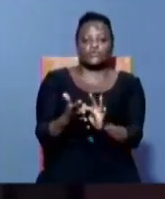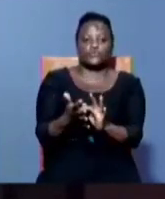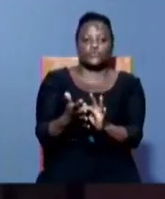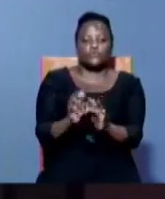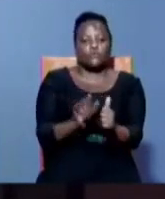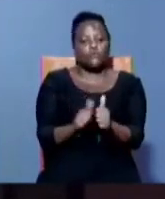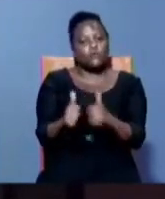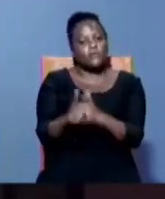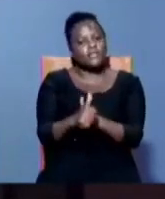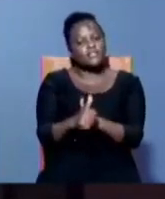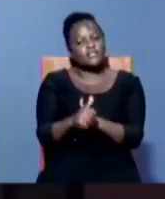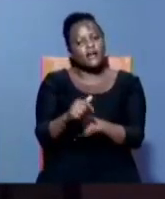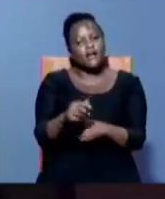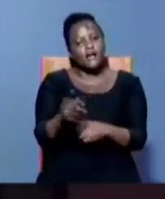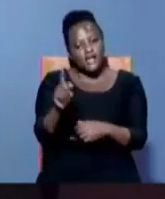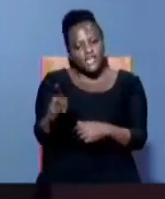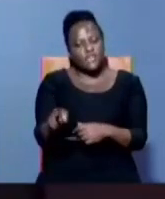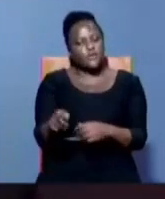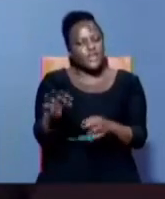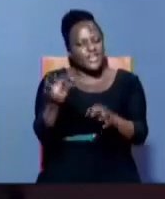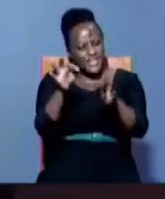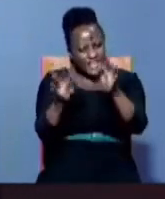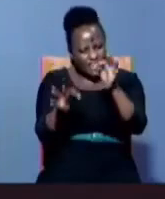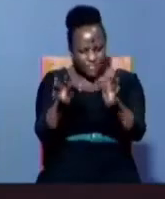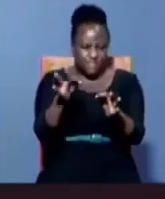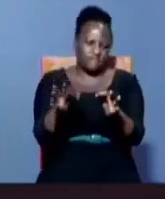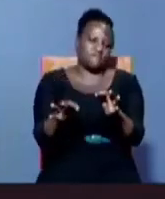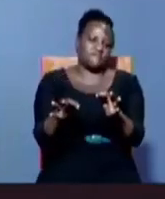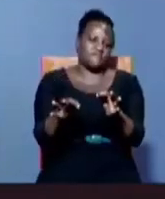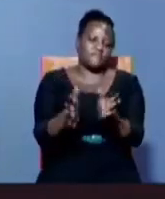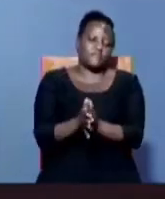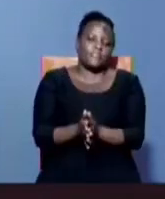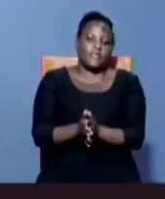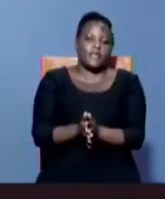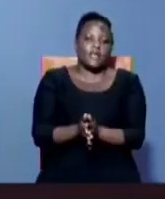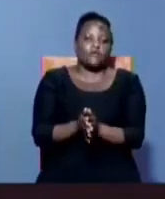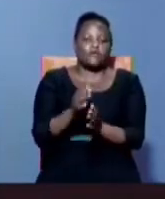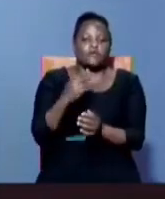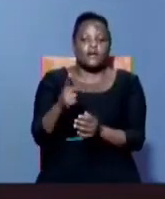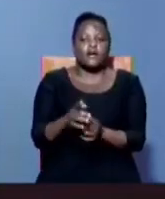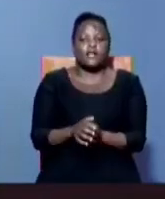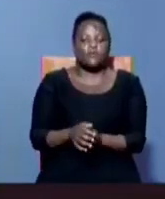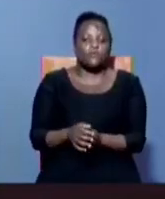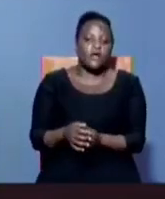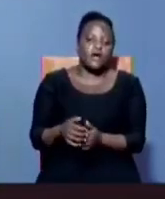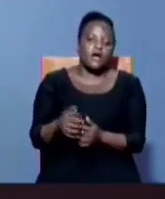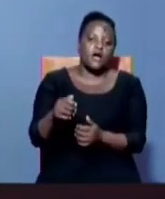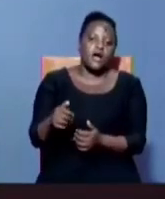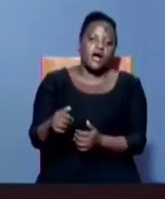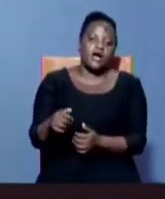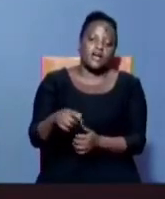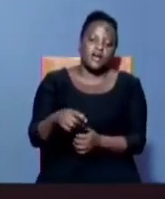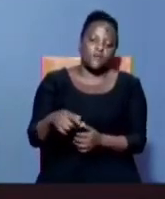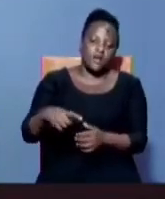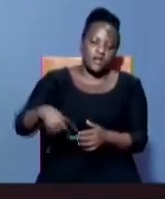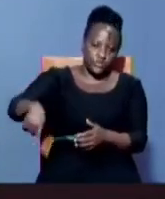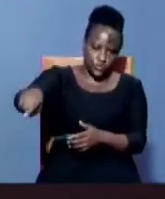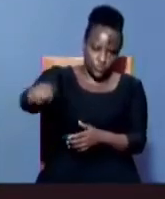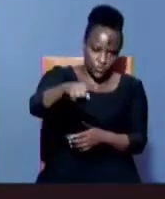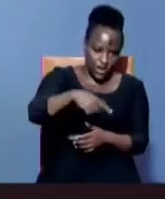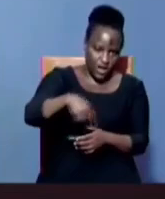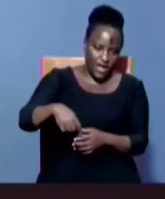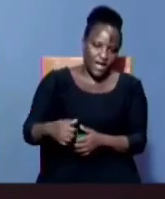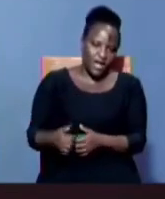yeye lazima kiwe kikamilifu. Kwa hiyo naangalia namba saba. Namani anaambiwa ajichovye mara saba, wanazunguka Yeriko